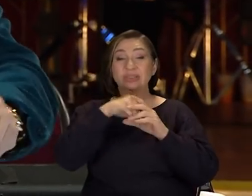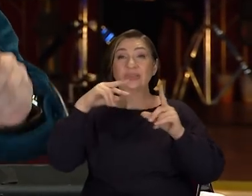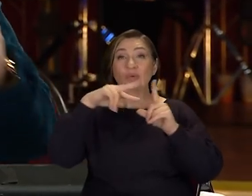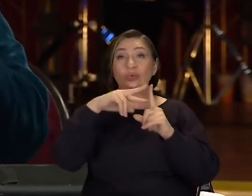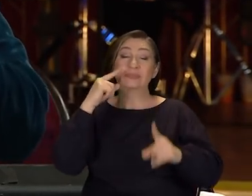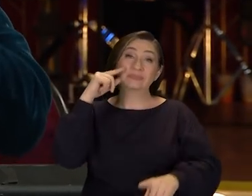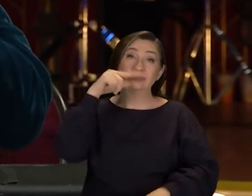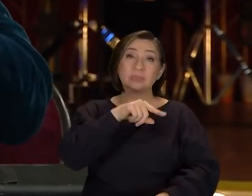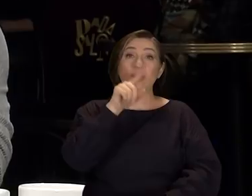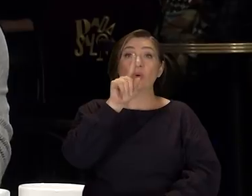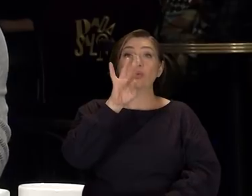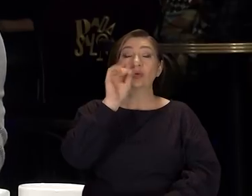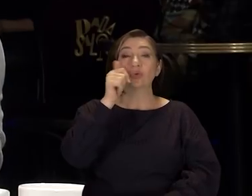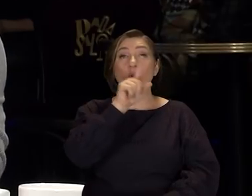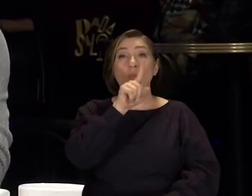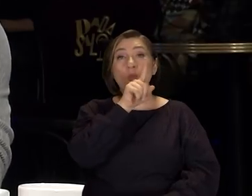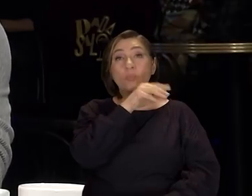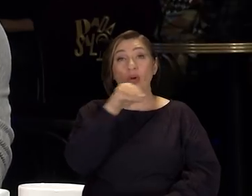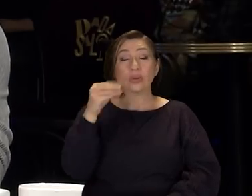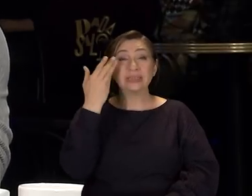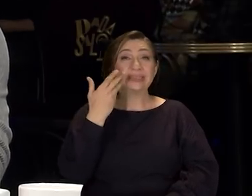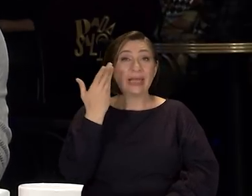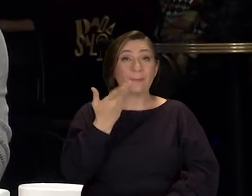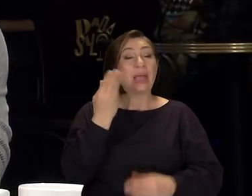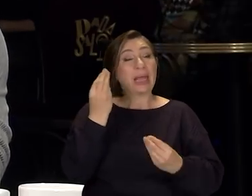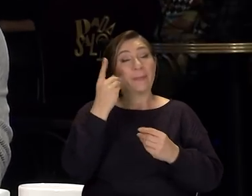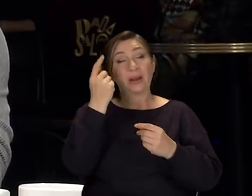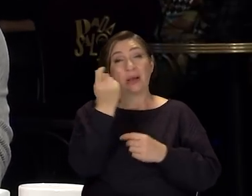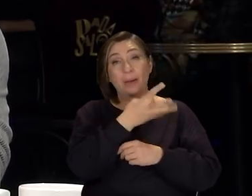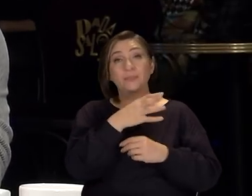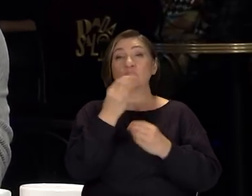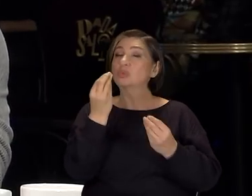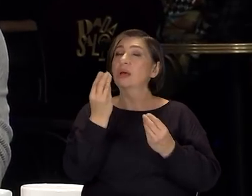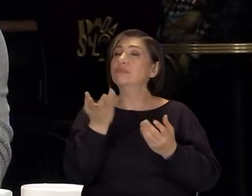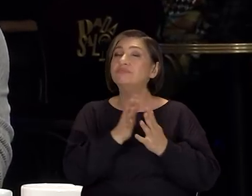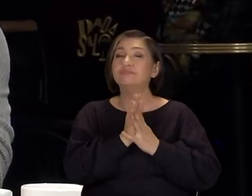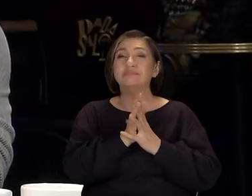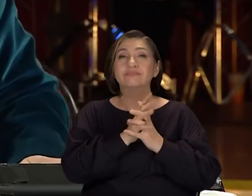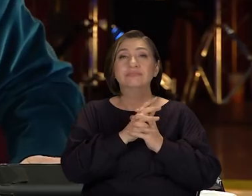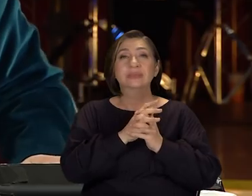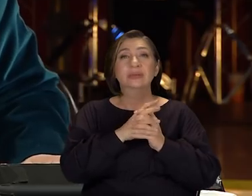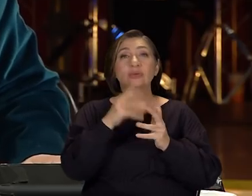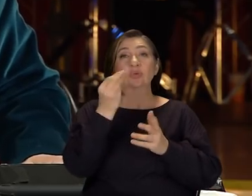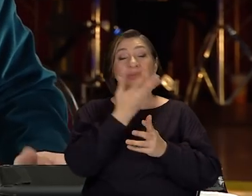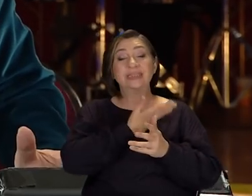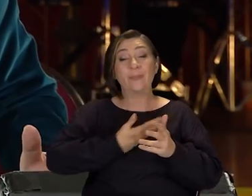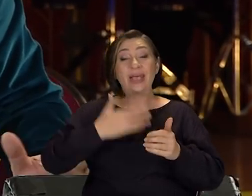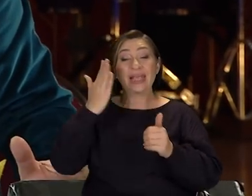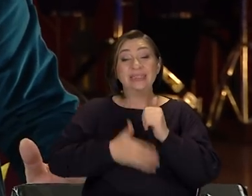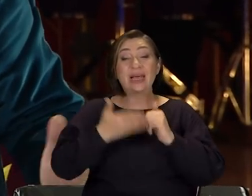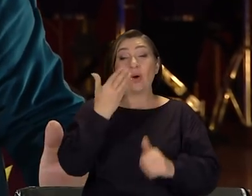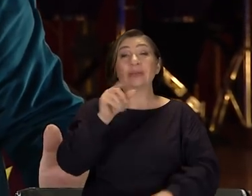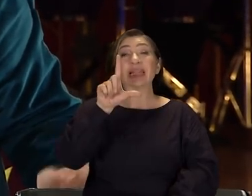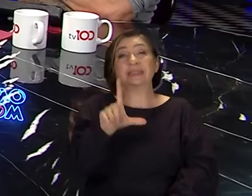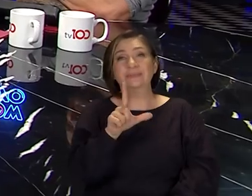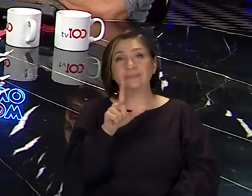gitti bu da. 14 günde 10 milyon izlenme iyi bir rakam. Çok acayip bir şey. Sağ olsunlar. Güzel evet. Yani evet. Çok sevmek yasaklanmalı